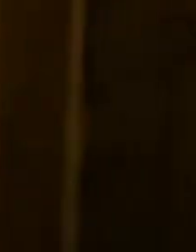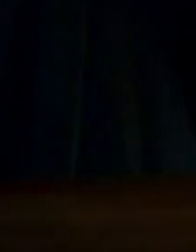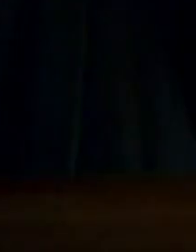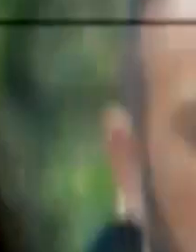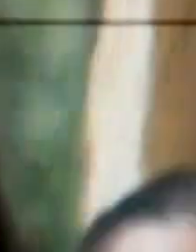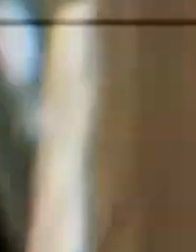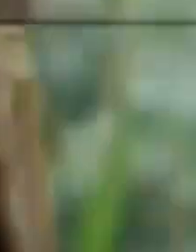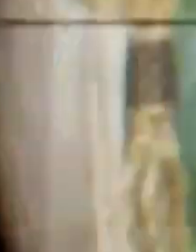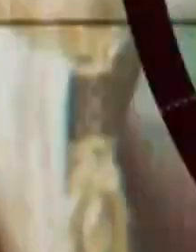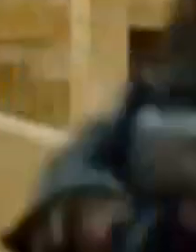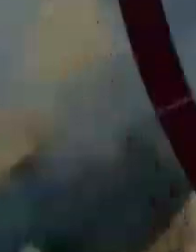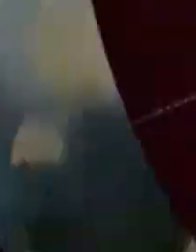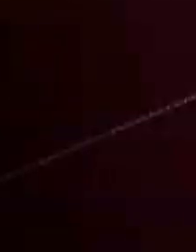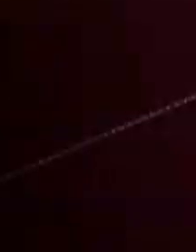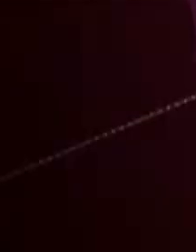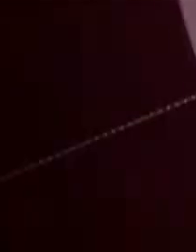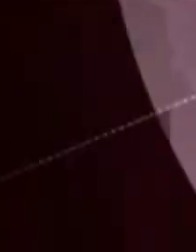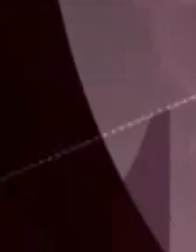тартады?